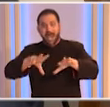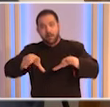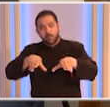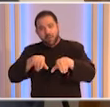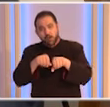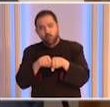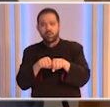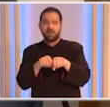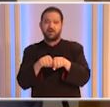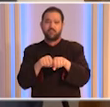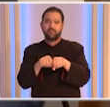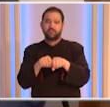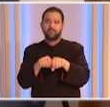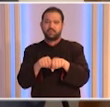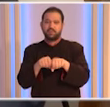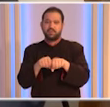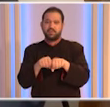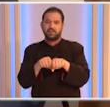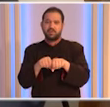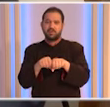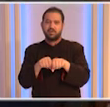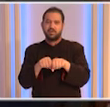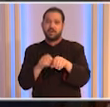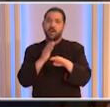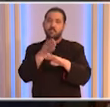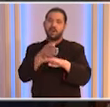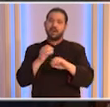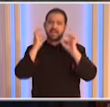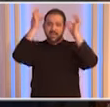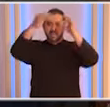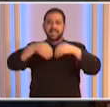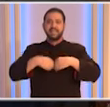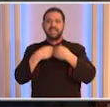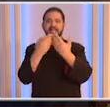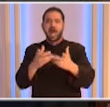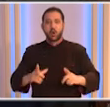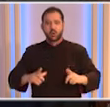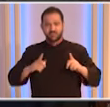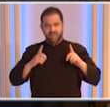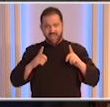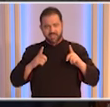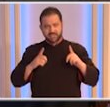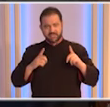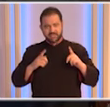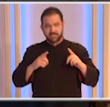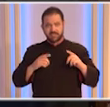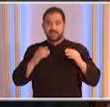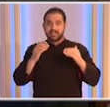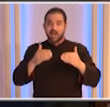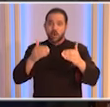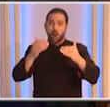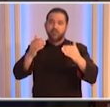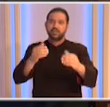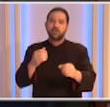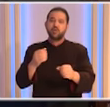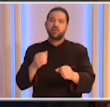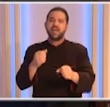el, ca împreună să, prin darul vieții, prin darul procreării,